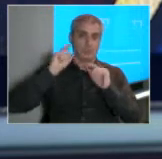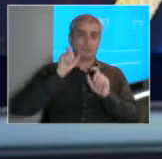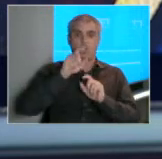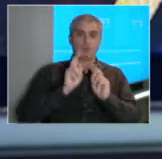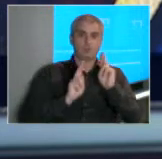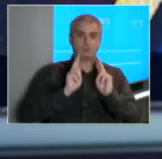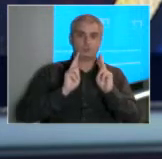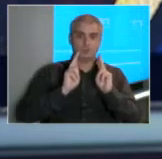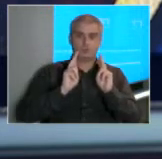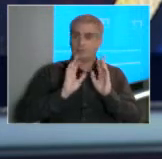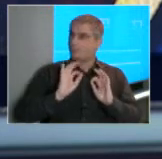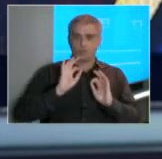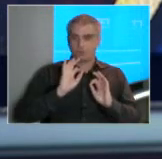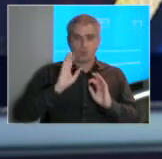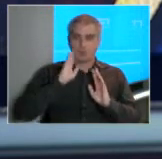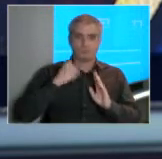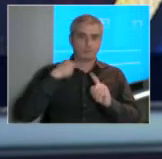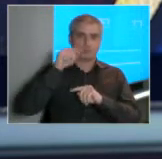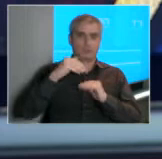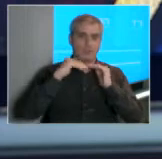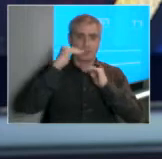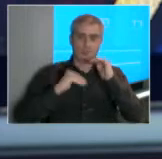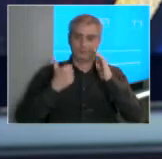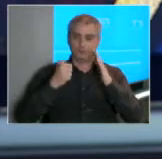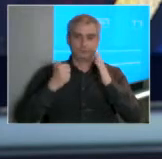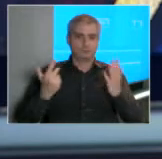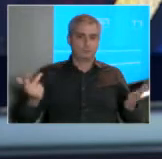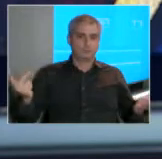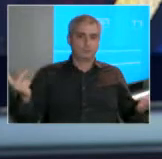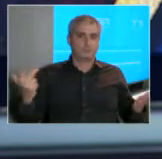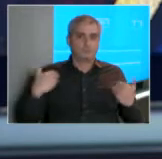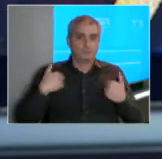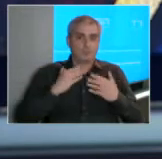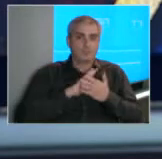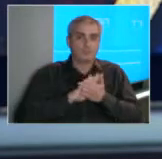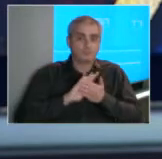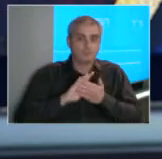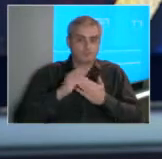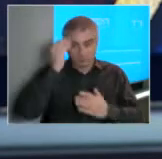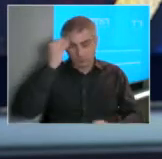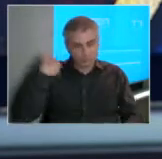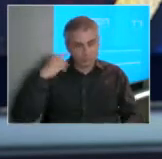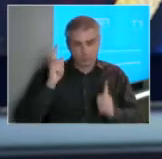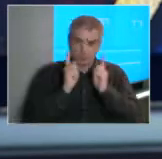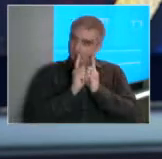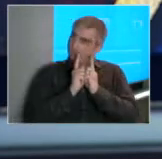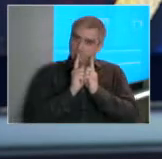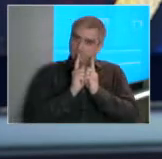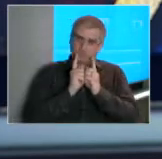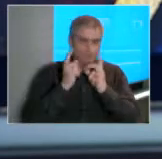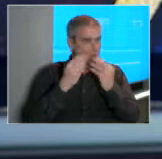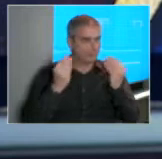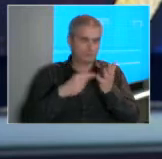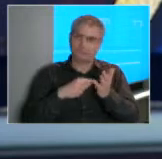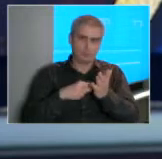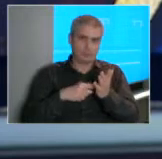תוצאה. אף אחד לא האמין שאנחנו נגיע לרמות של ה-60. אנחנו פשוט הזיכרון שלנו קצר. יש הרבה